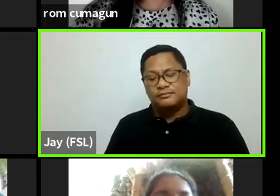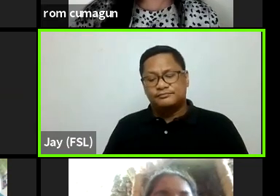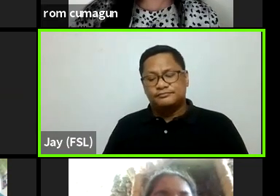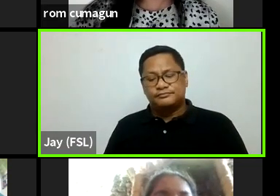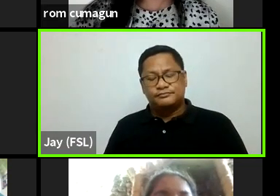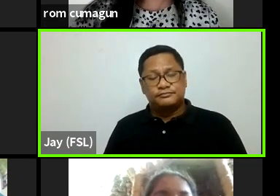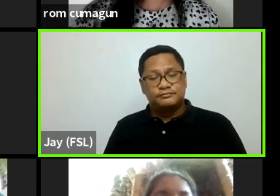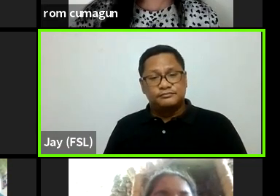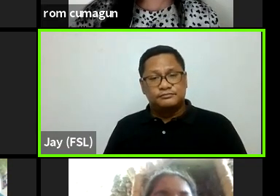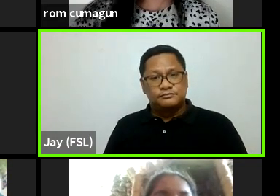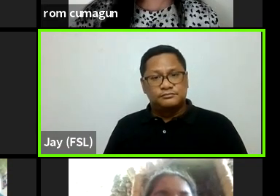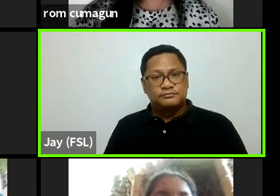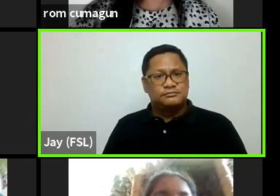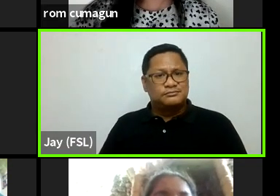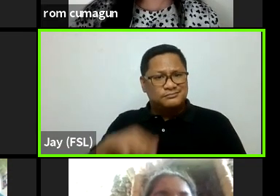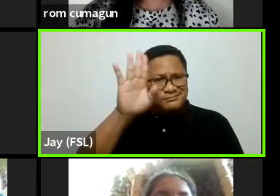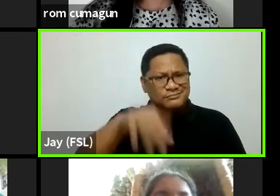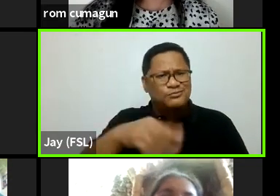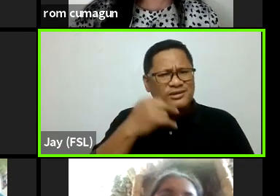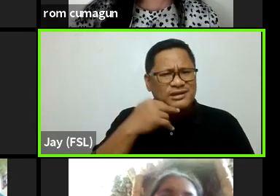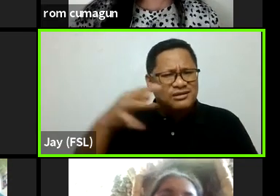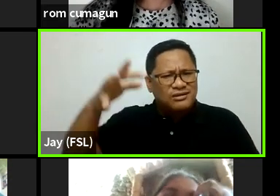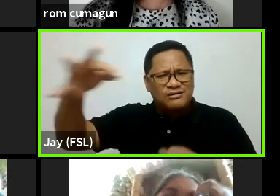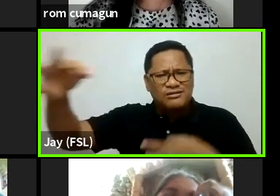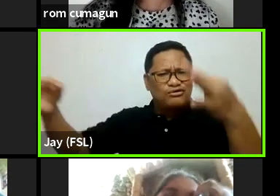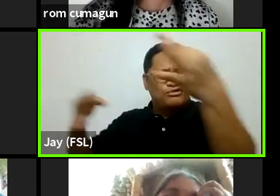But hindi na lang ikaw pumunta sa Bahrain?